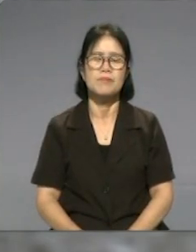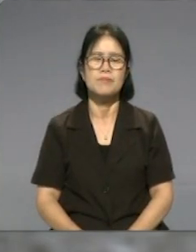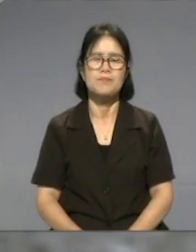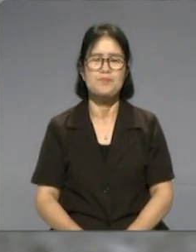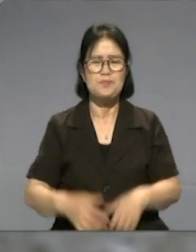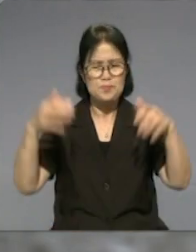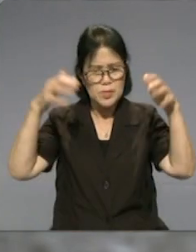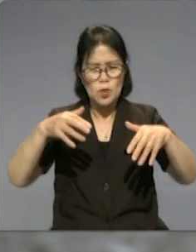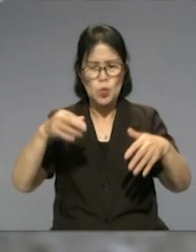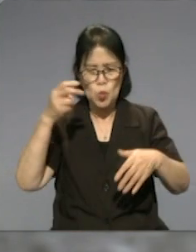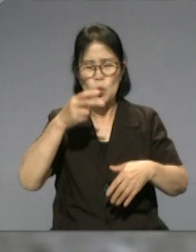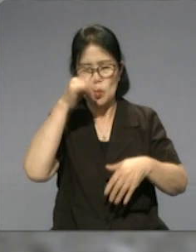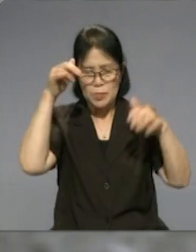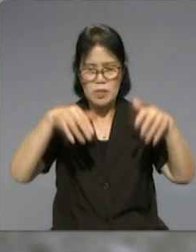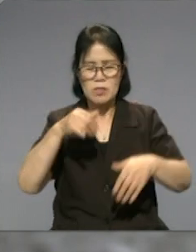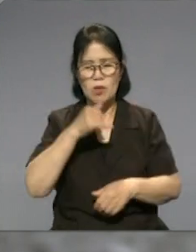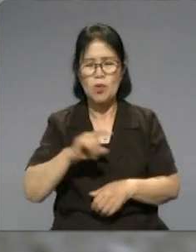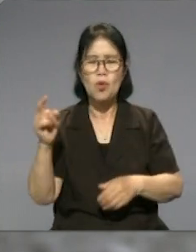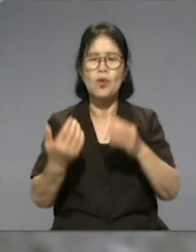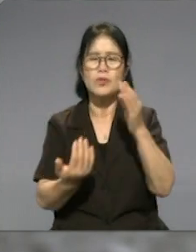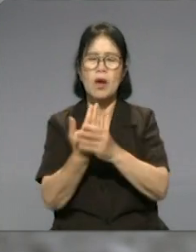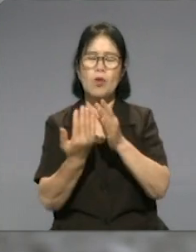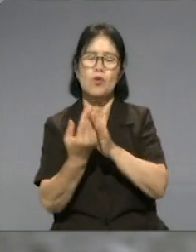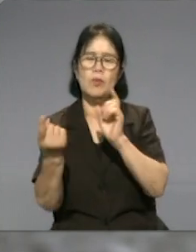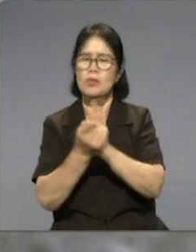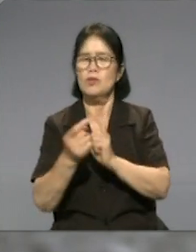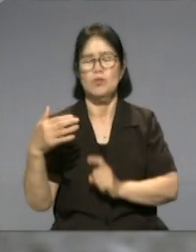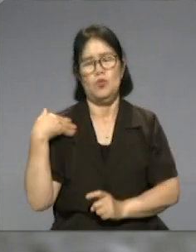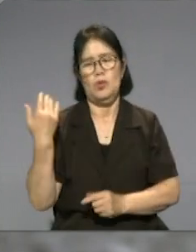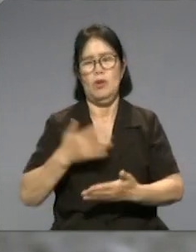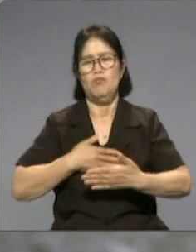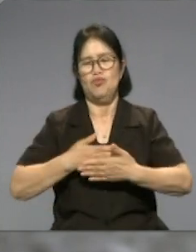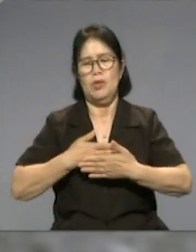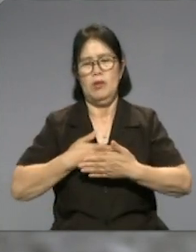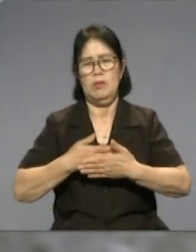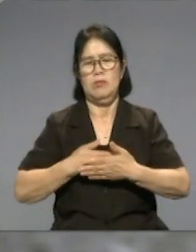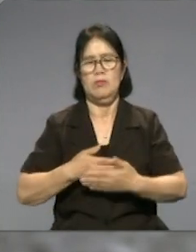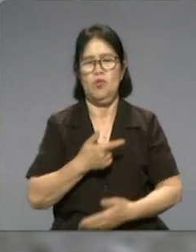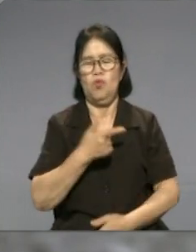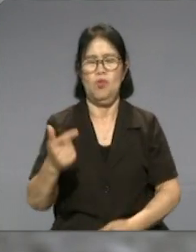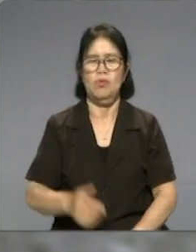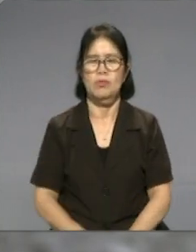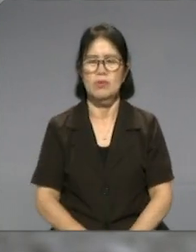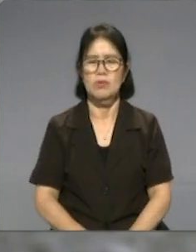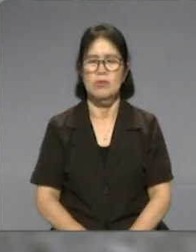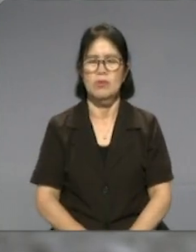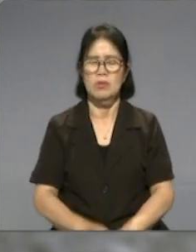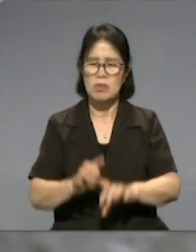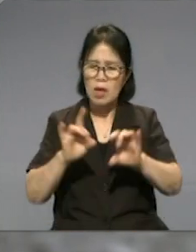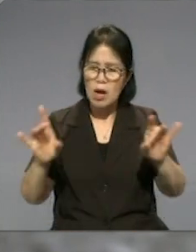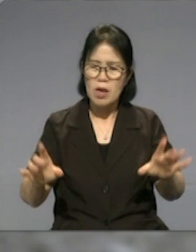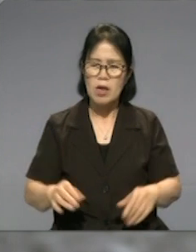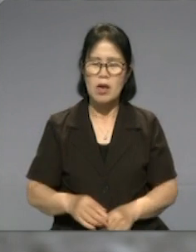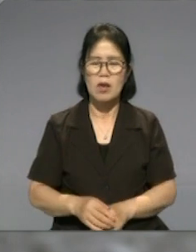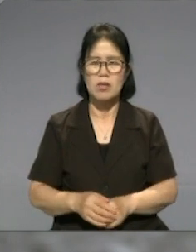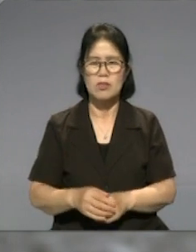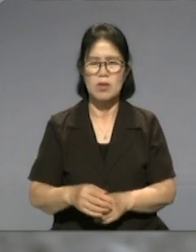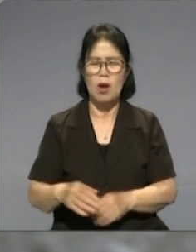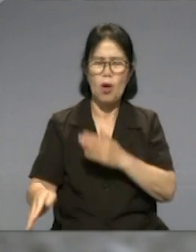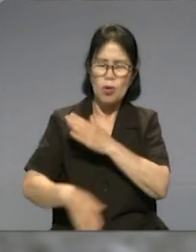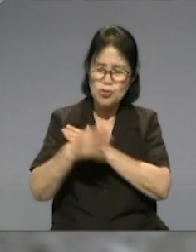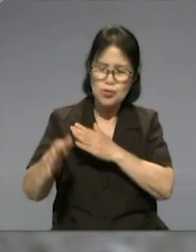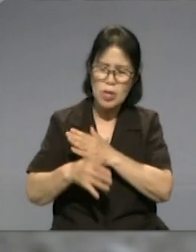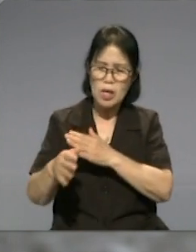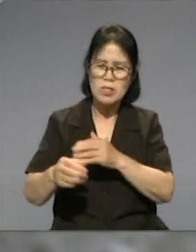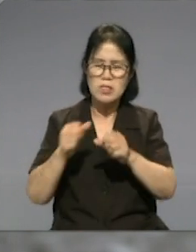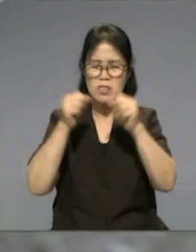비는 또 내릴 테고 그 어디서 어떤 사고를 만날지 모른다는 불안감이 커지고 있습니다. 제각각 그나마 준비 허술한 재난 대응